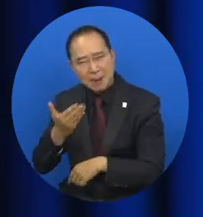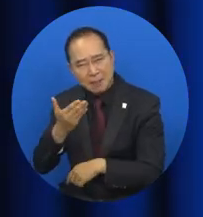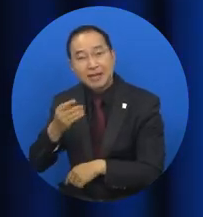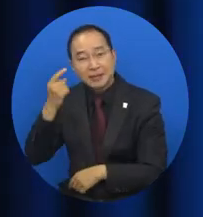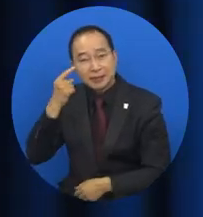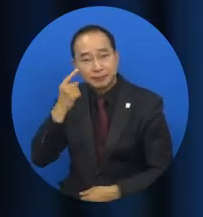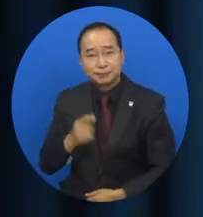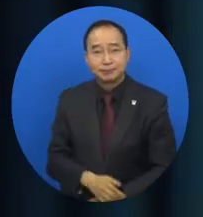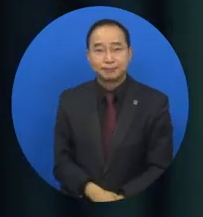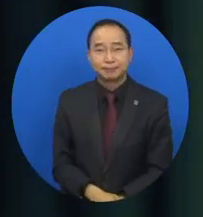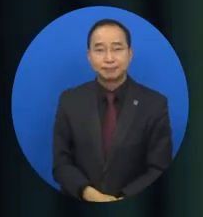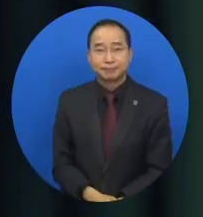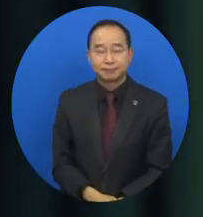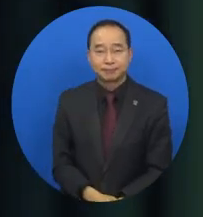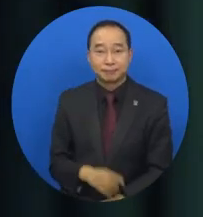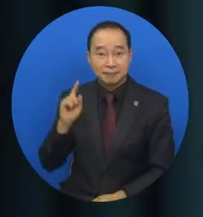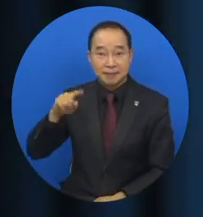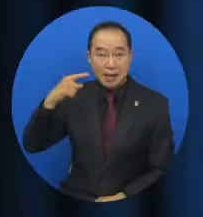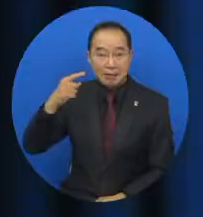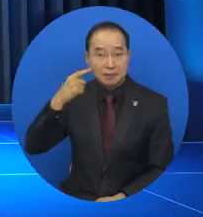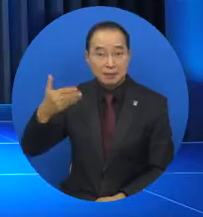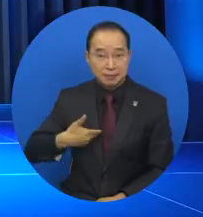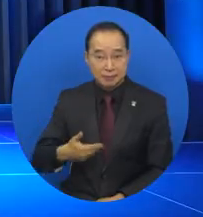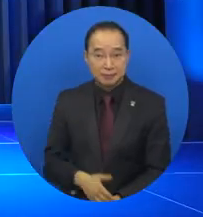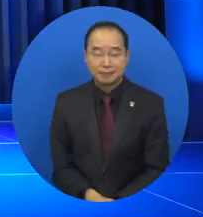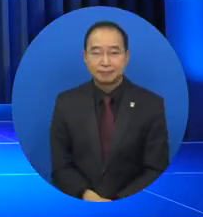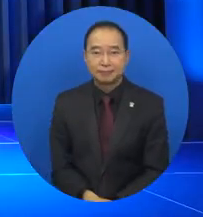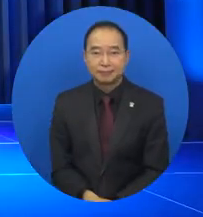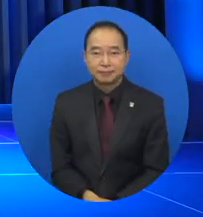훈련 과정에서는 어려움 없이 해내리라고 생각을 합니다.